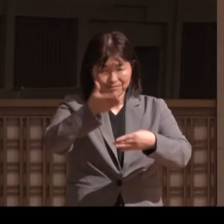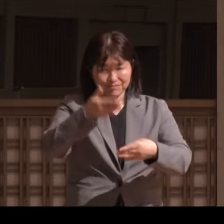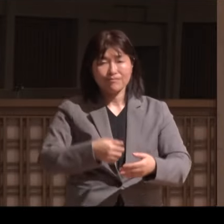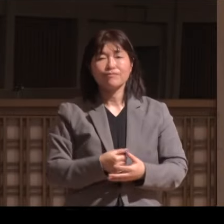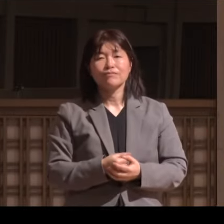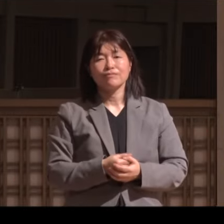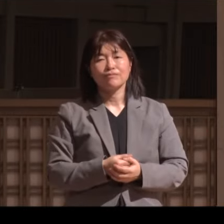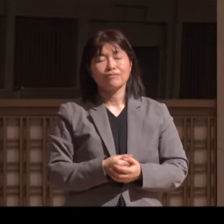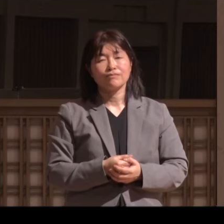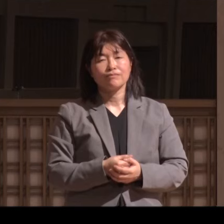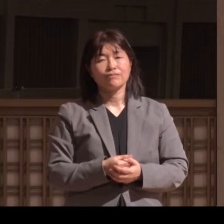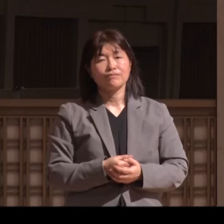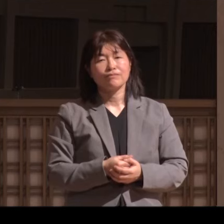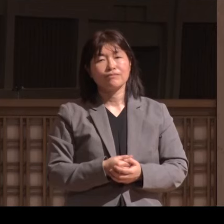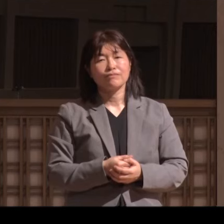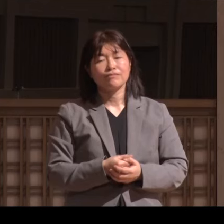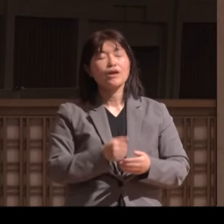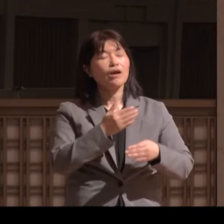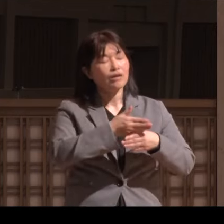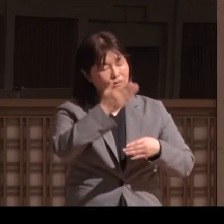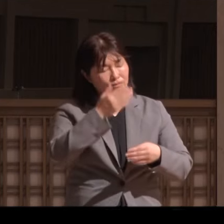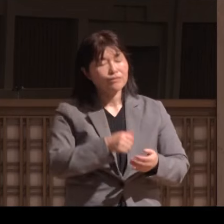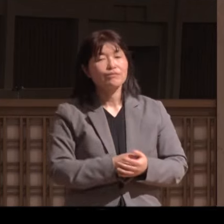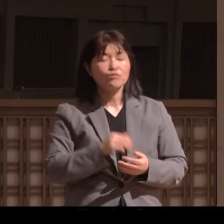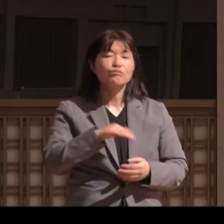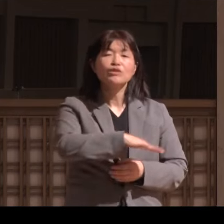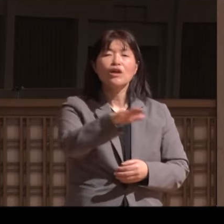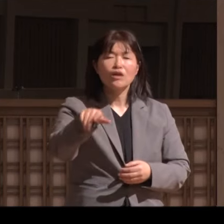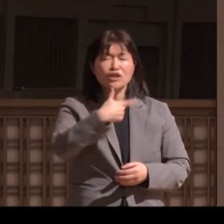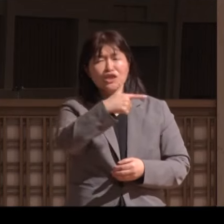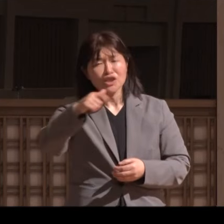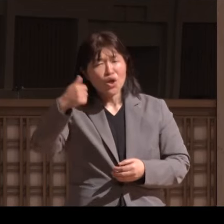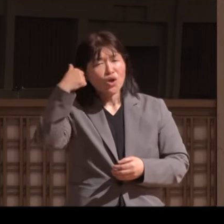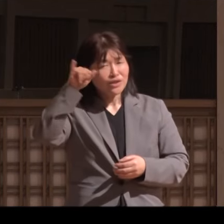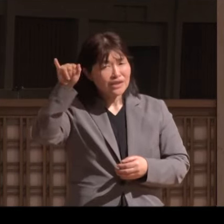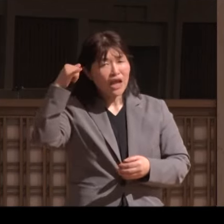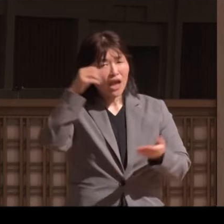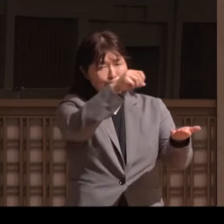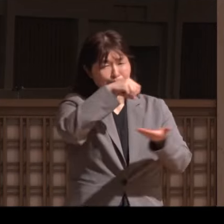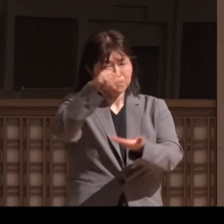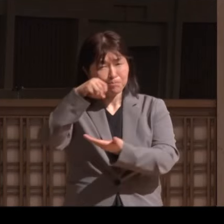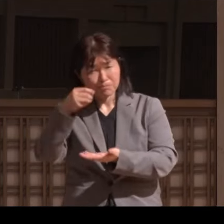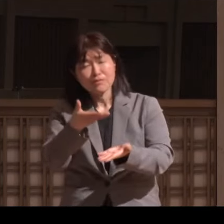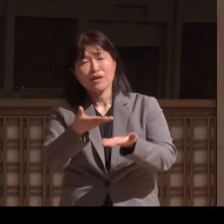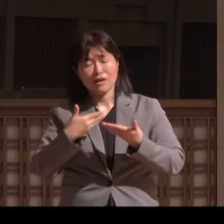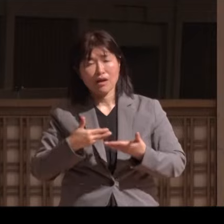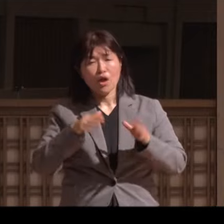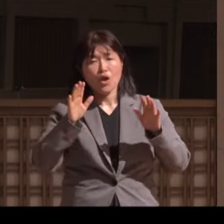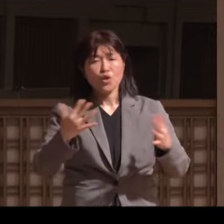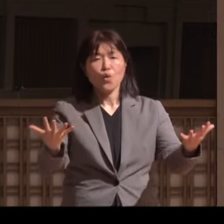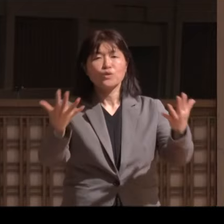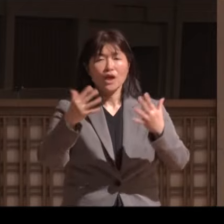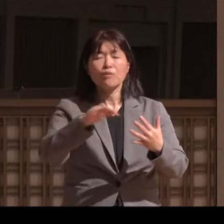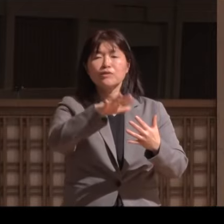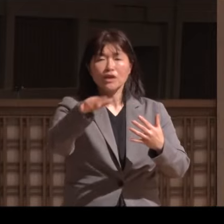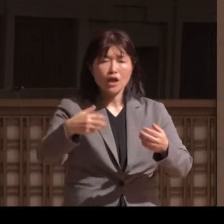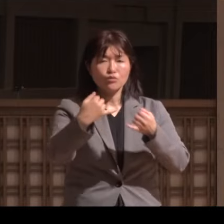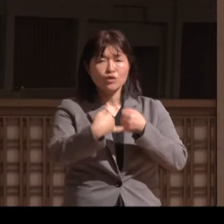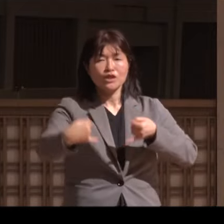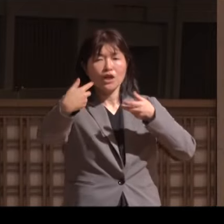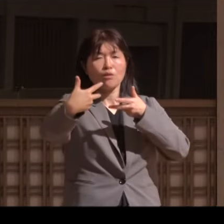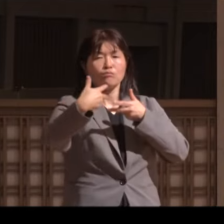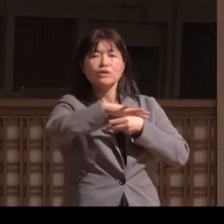ますありがとうございましたえ皆さんからねあのいろんな意見いただいてえ多分今日来られてる方それからWebでご覧に